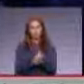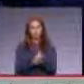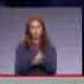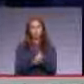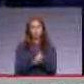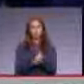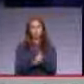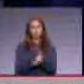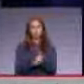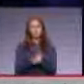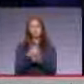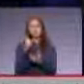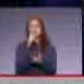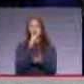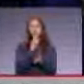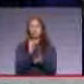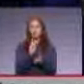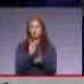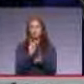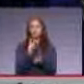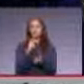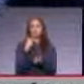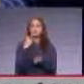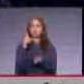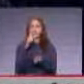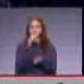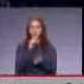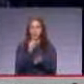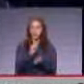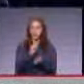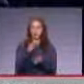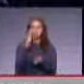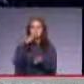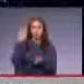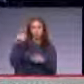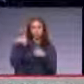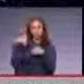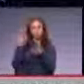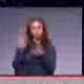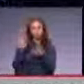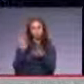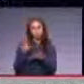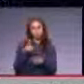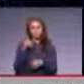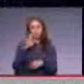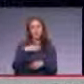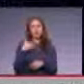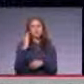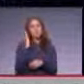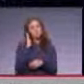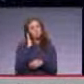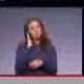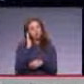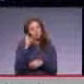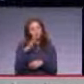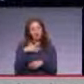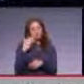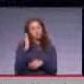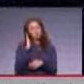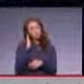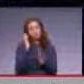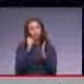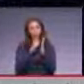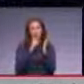بس عايزه اقول لك على حاجه. انا فرحوني جدا لما قالوا لي ان انت عايزه موبايل. انت هتكلمي مين في